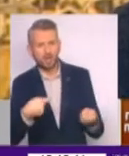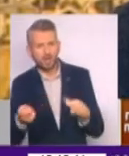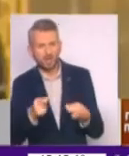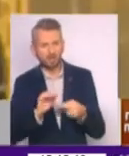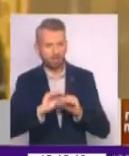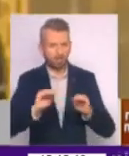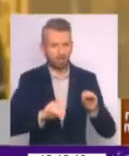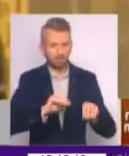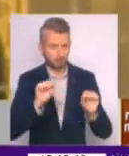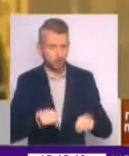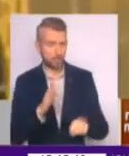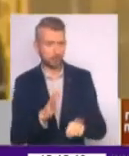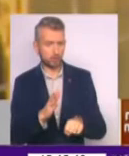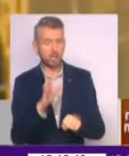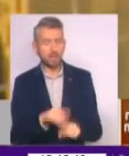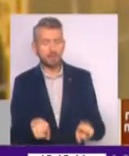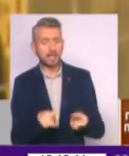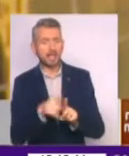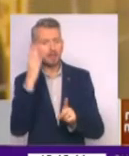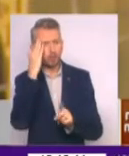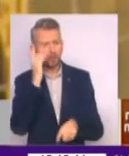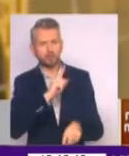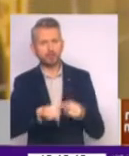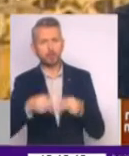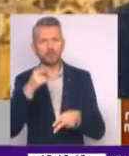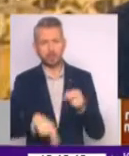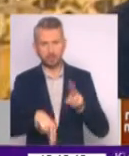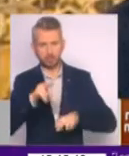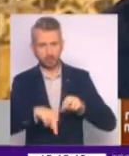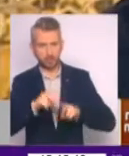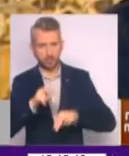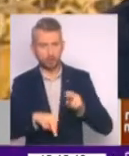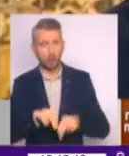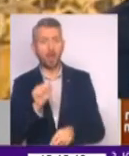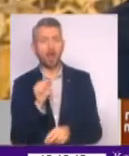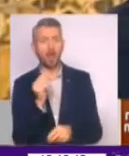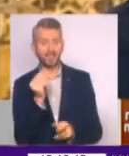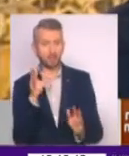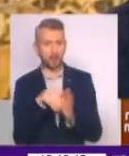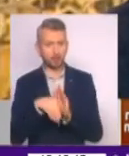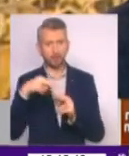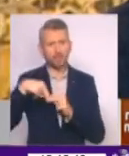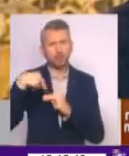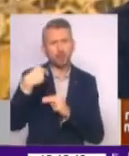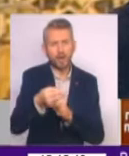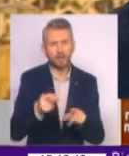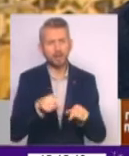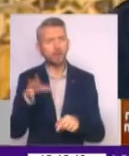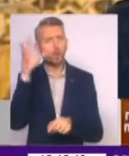далі. От. І в такий спосіб швидко завершити будівництво, а інвестору відшкодувати, навіть з